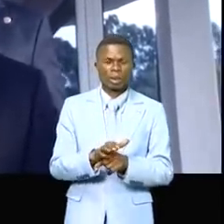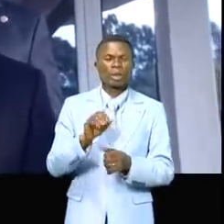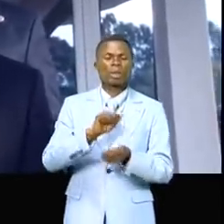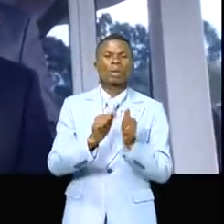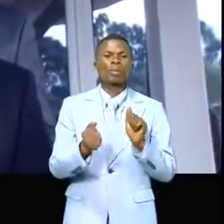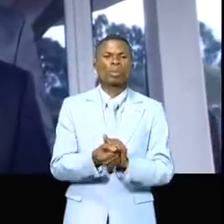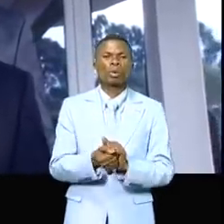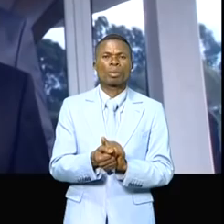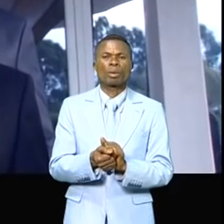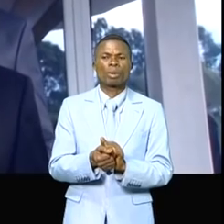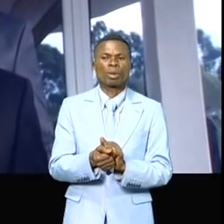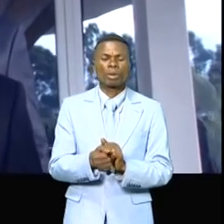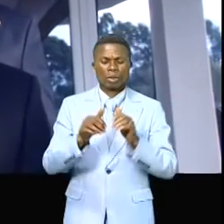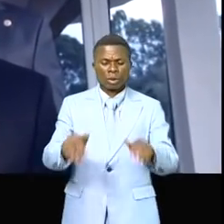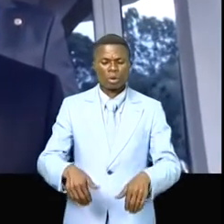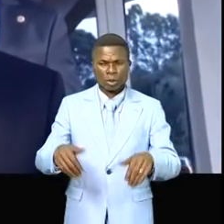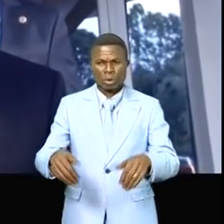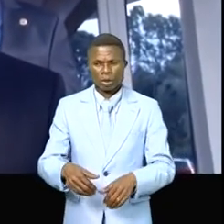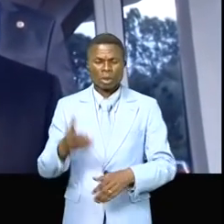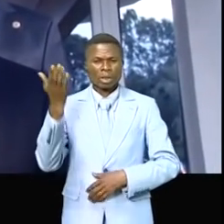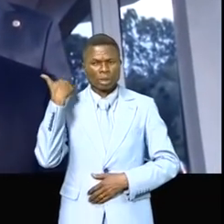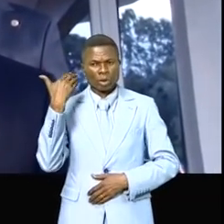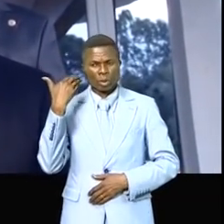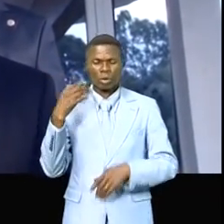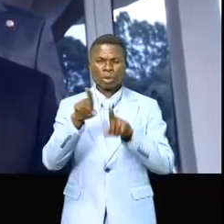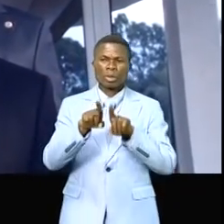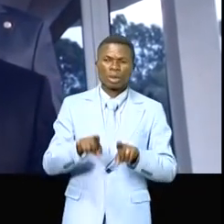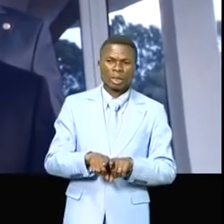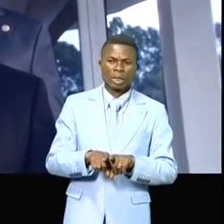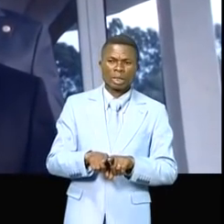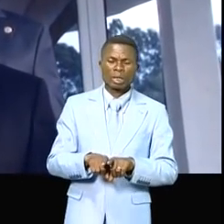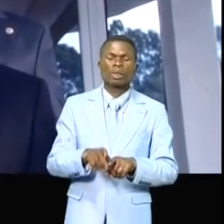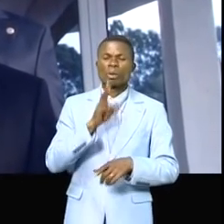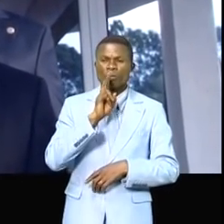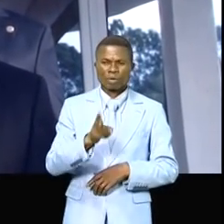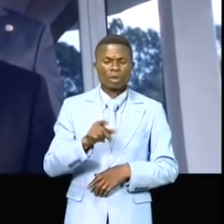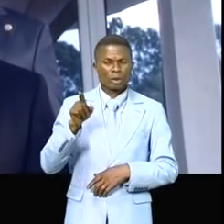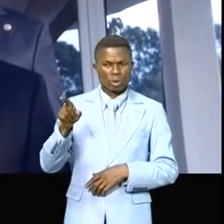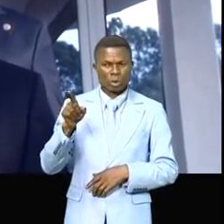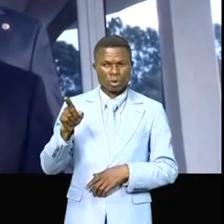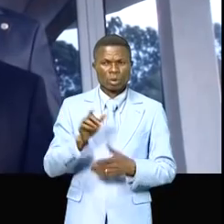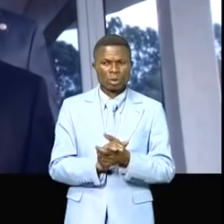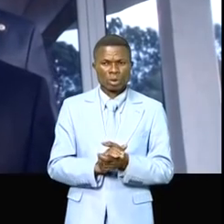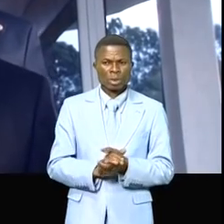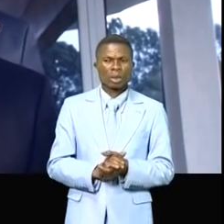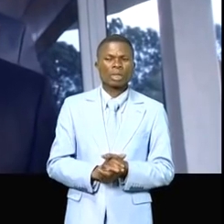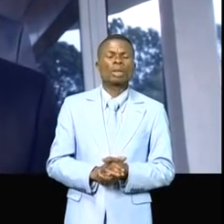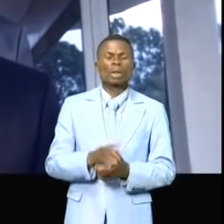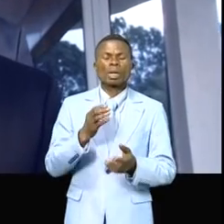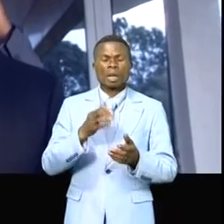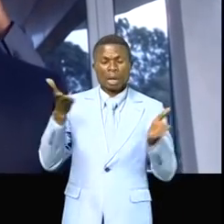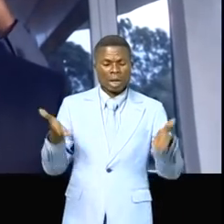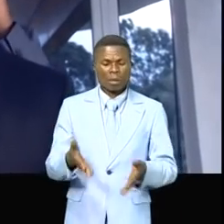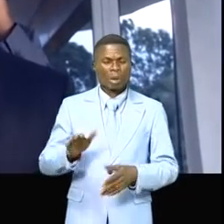domaine de l'agriculture, de l'eau, des mines. Et je suis sûr que la présence du chef de l'État là-bas, ça